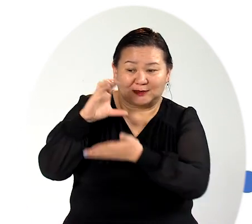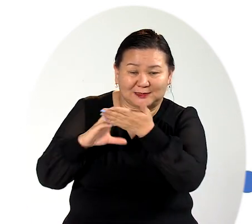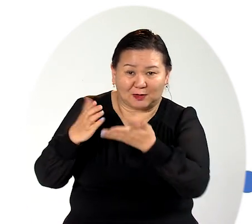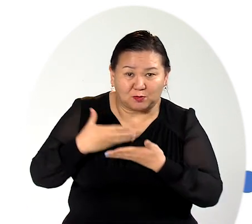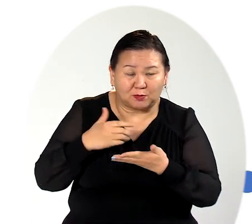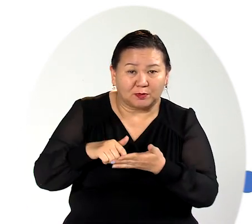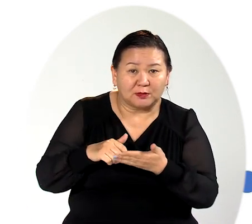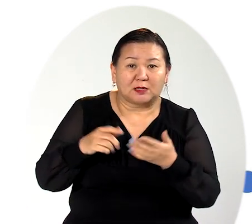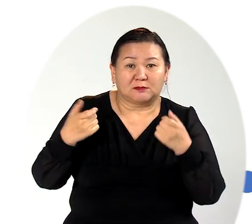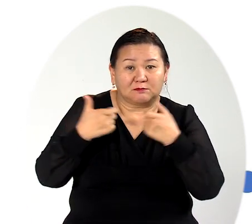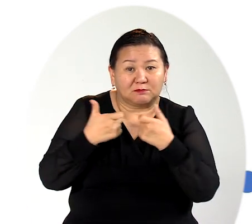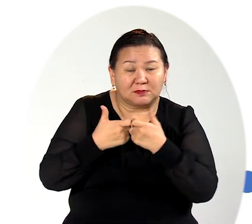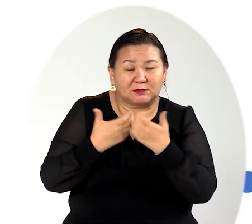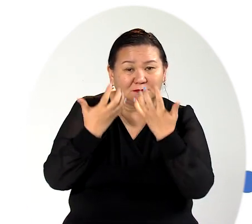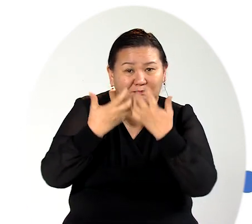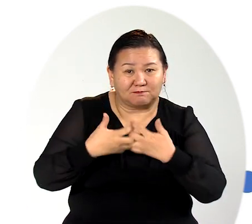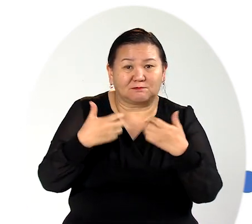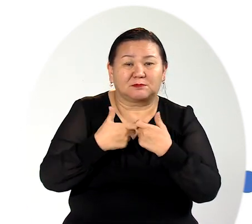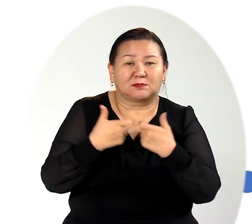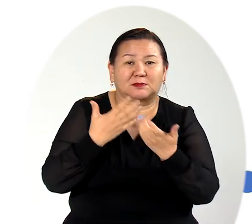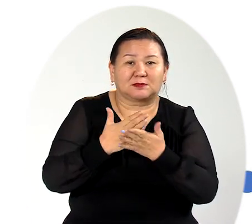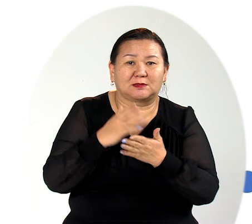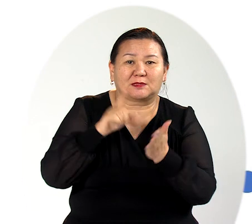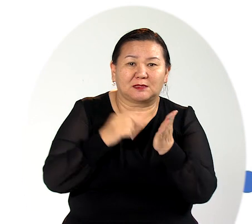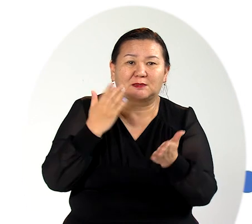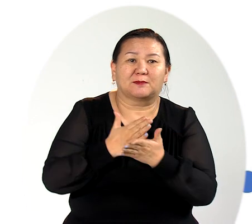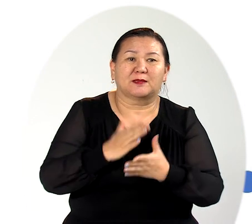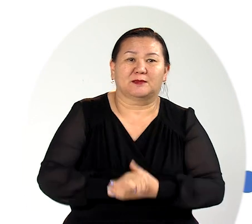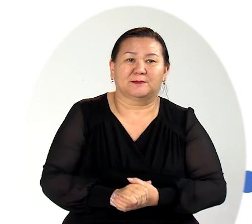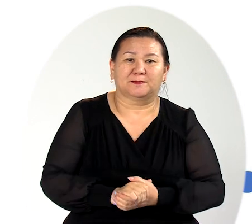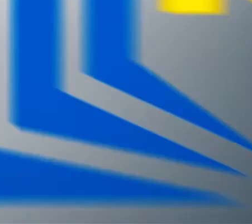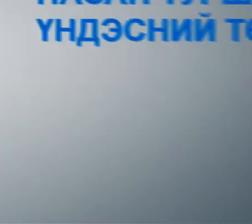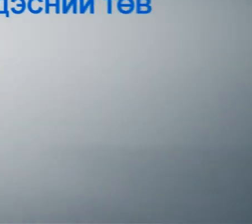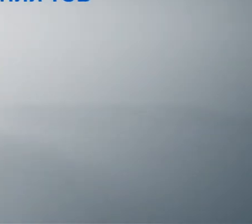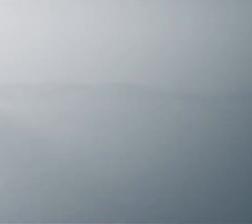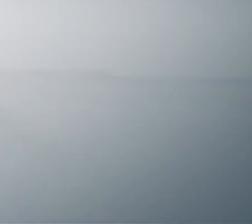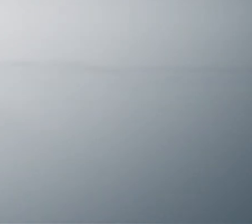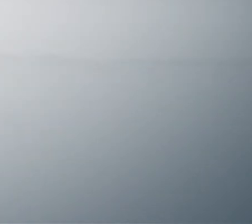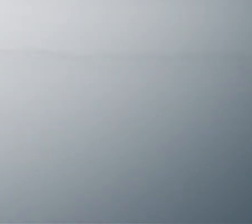тухайн санхүүжилтийн зорилго хэр нийцж байгаа гэдэг дээр юм уу үнэлгээ хийх шаардлагатай байдаг.